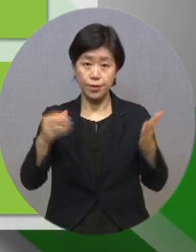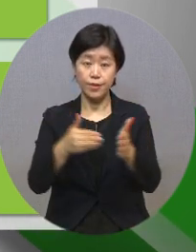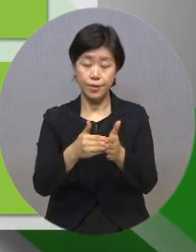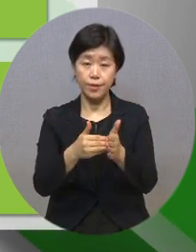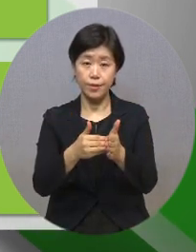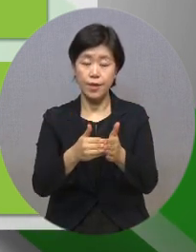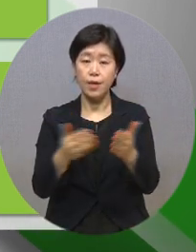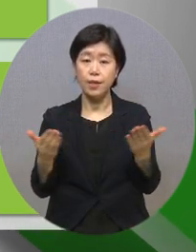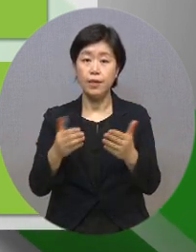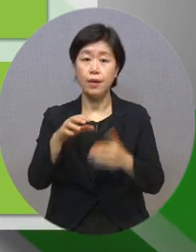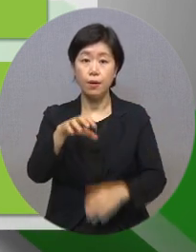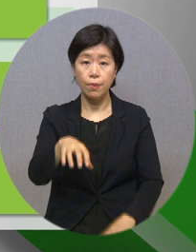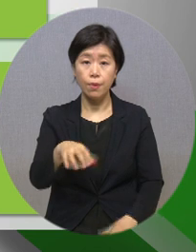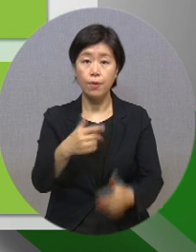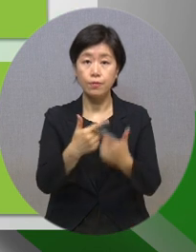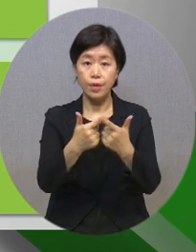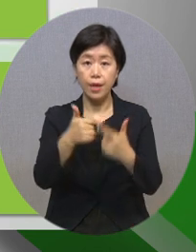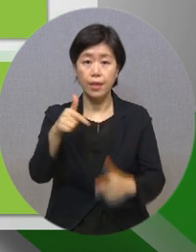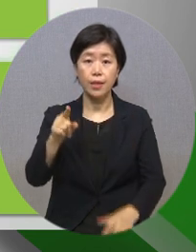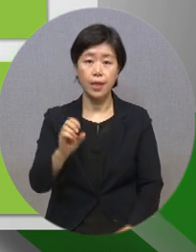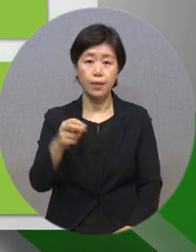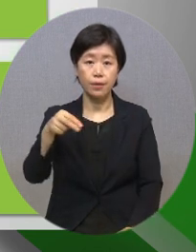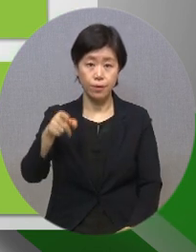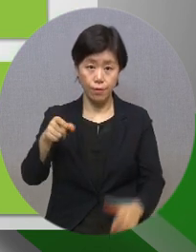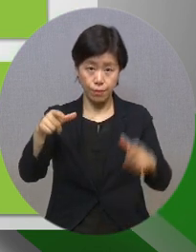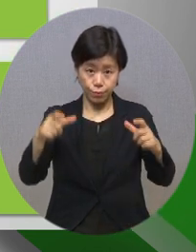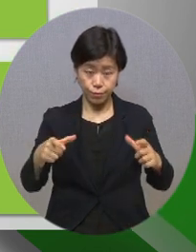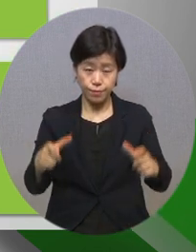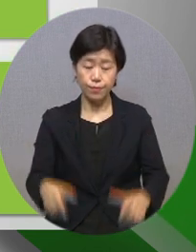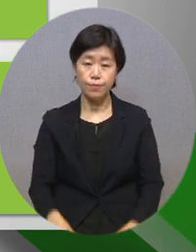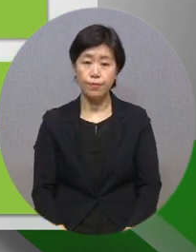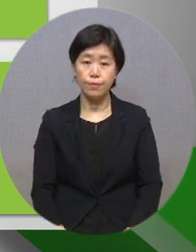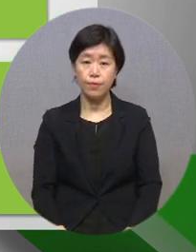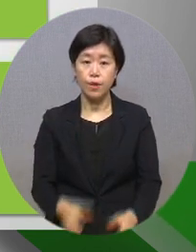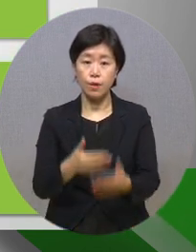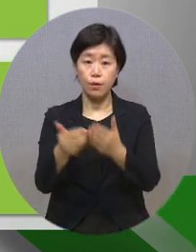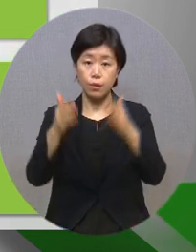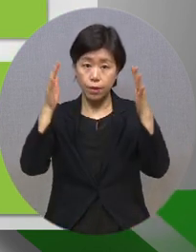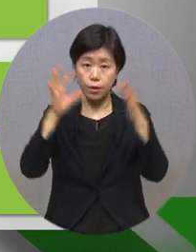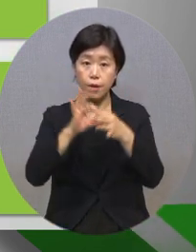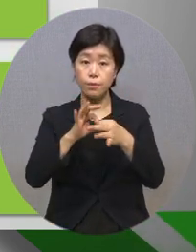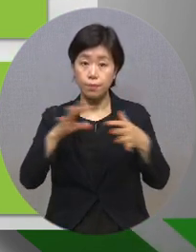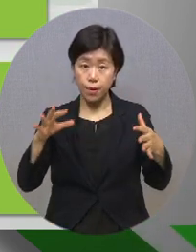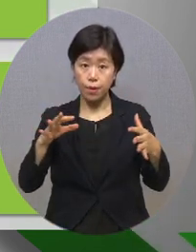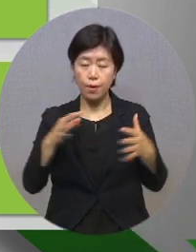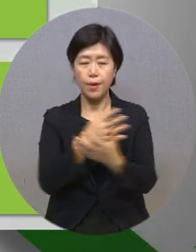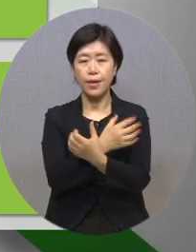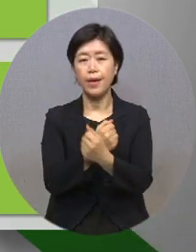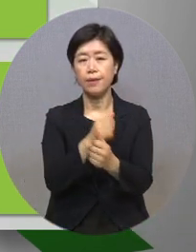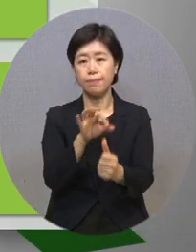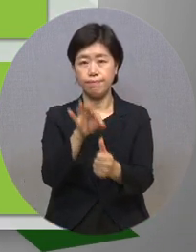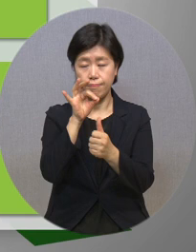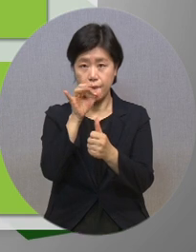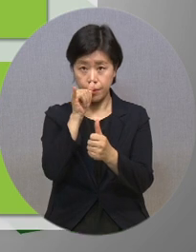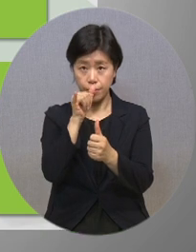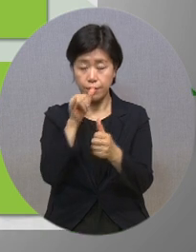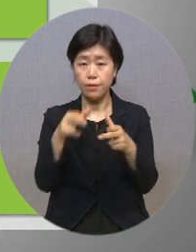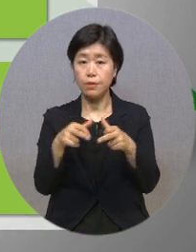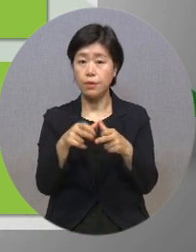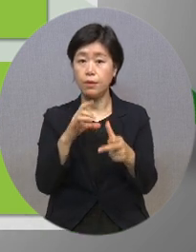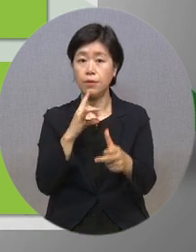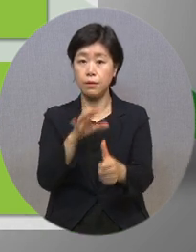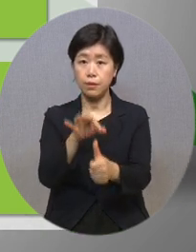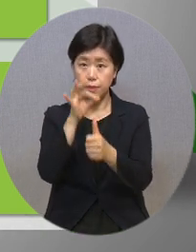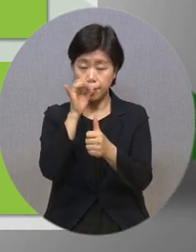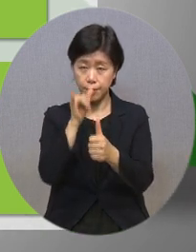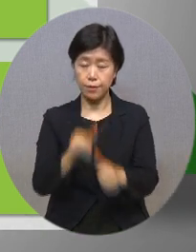30일까지며 근무지는 부산시 강서구입니다. 경력과 학력은 무관하며 계약직을 모집합니다.